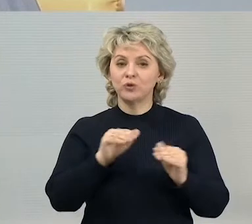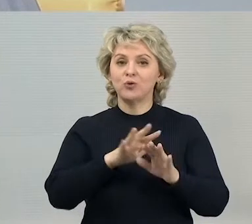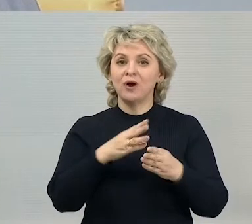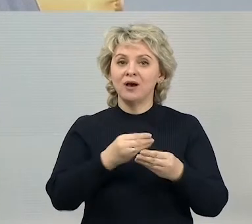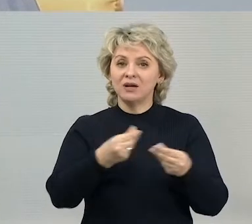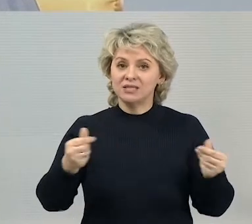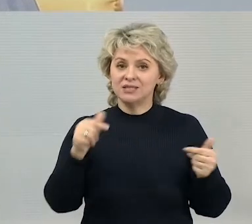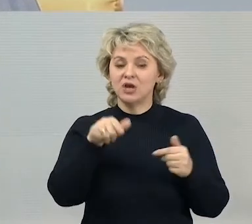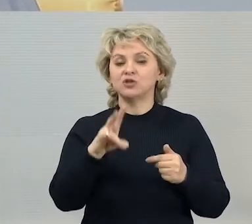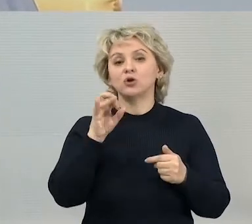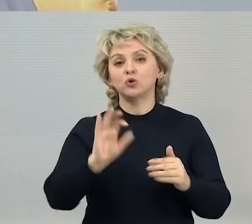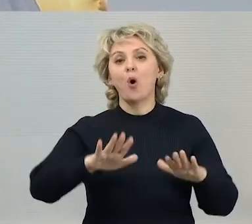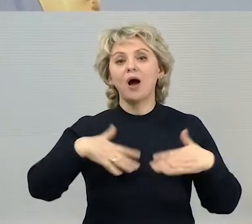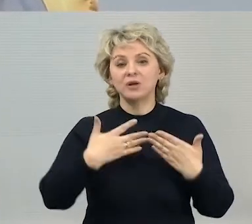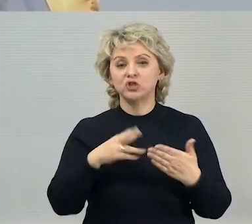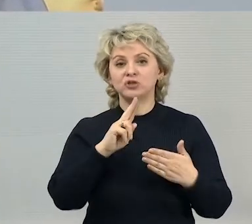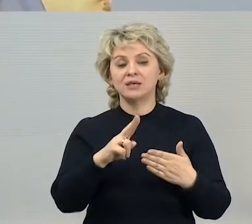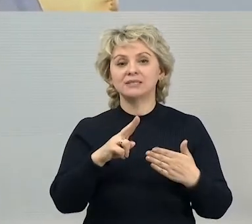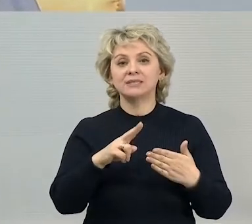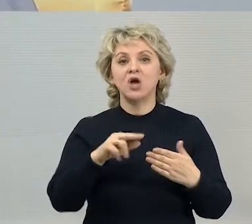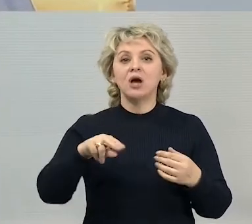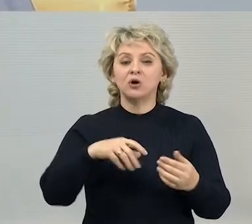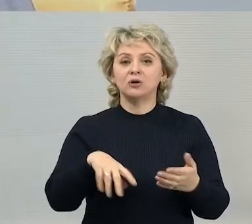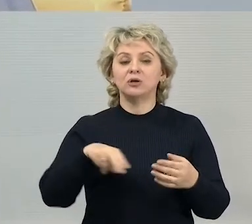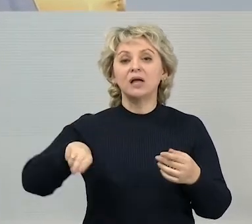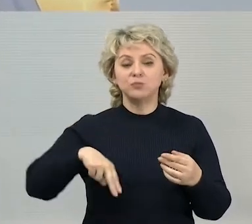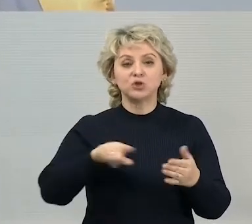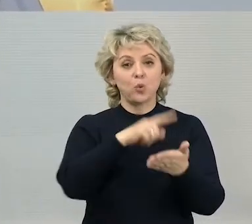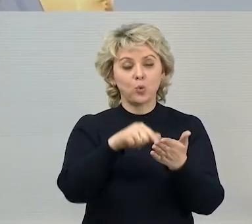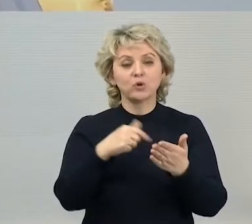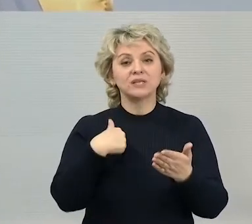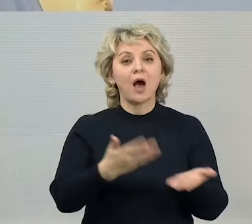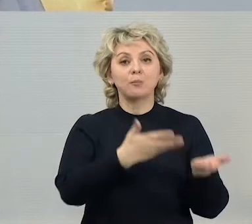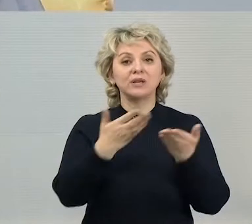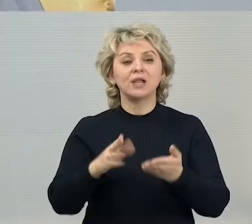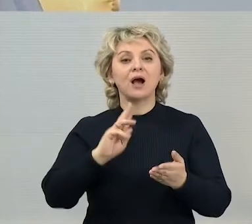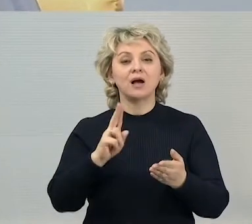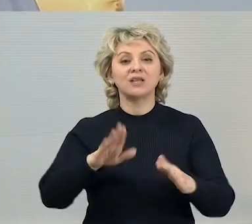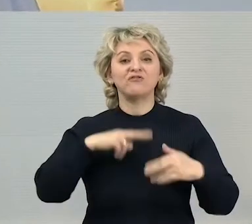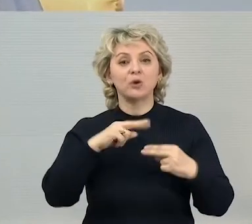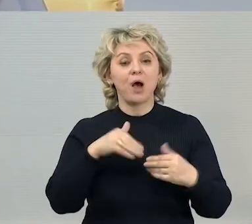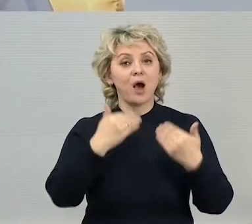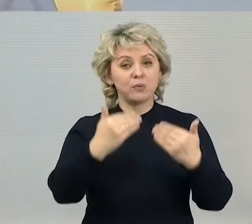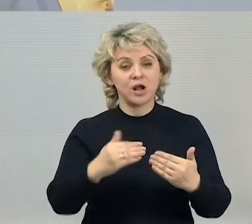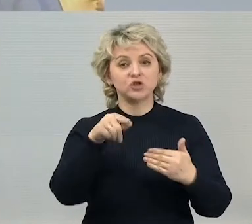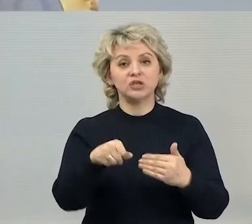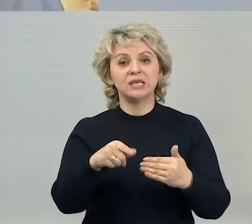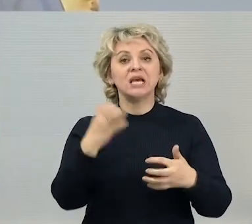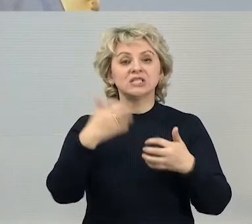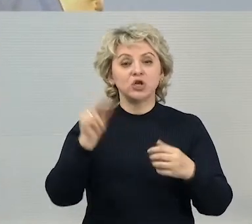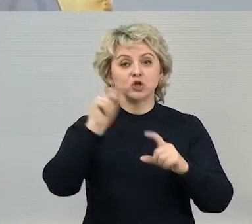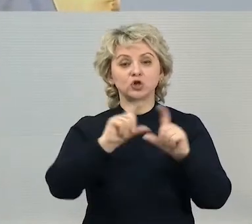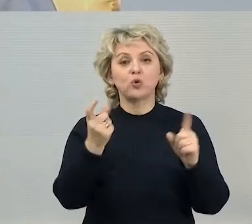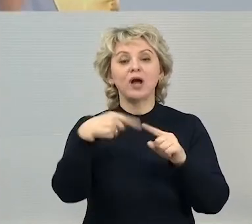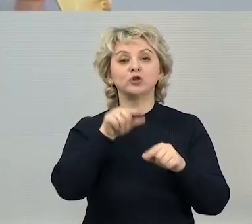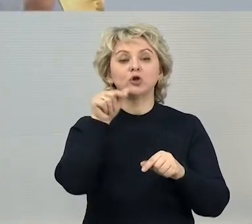рассеивается, но вот, обращаясь к отцам города, я просто предлагаю как-то обратить на это внимание, потому что средняя школа